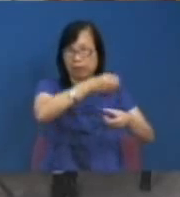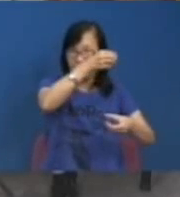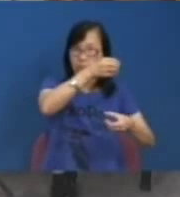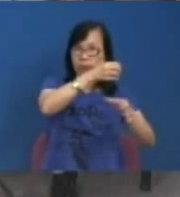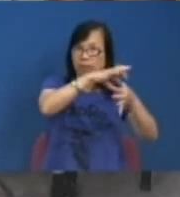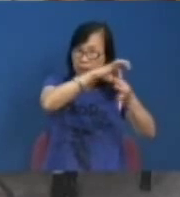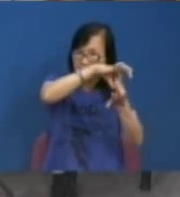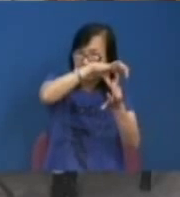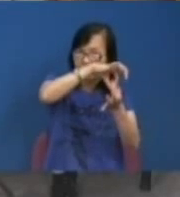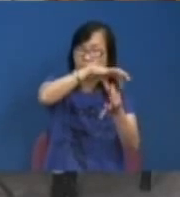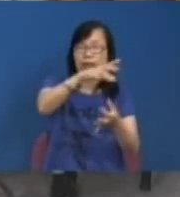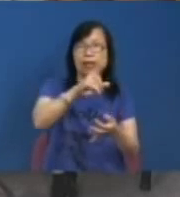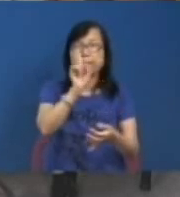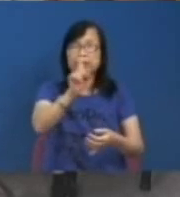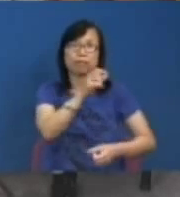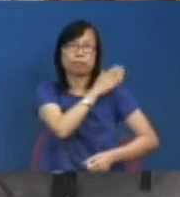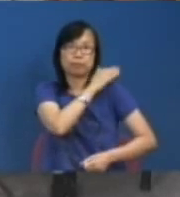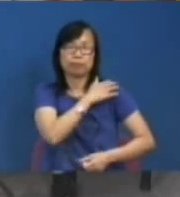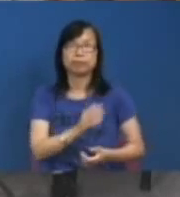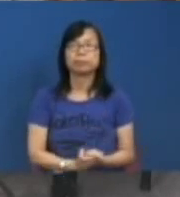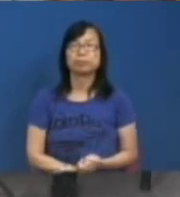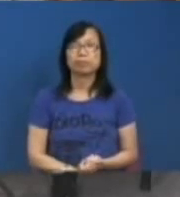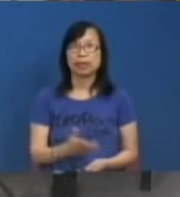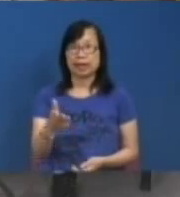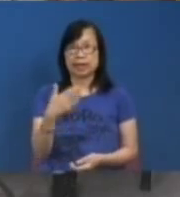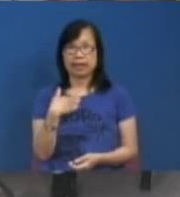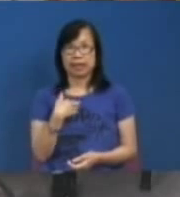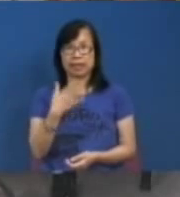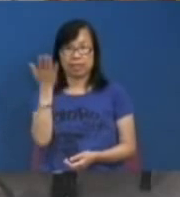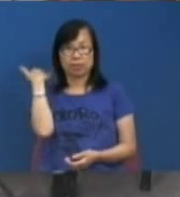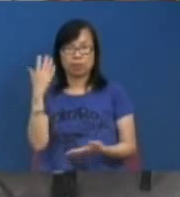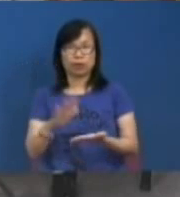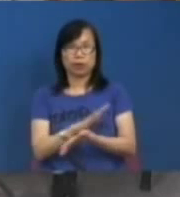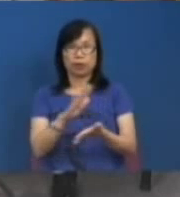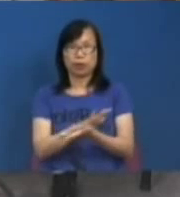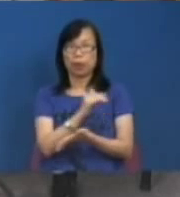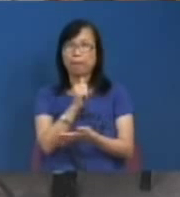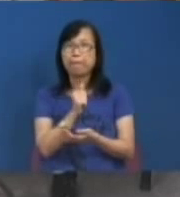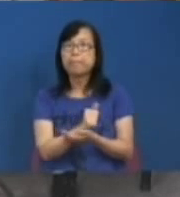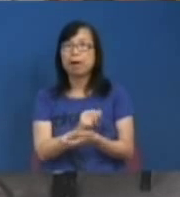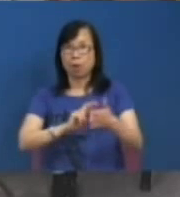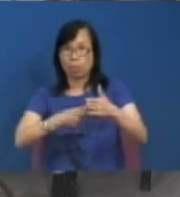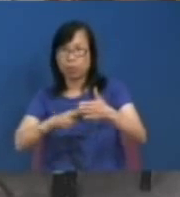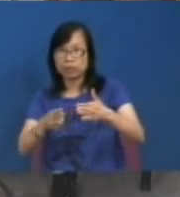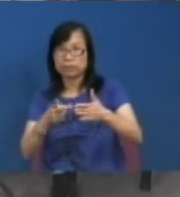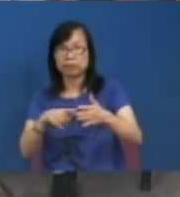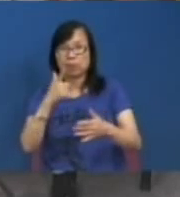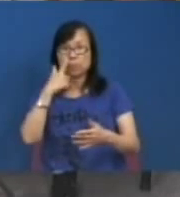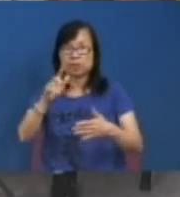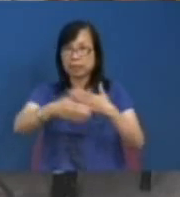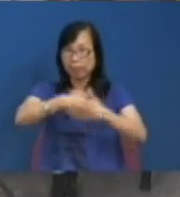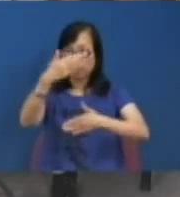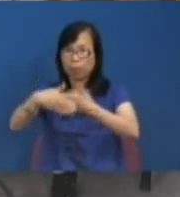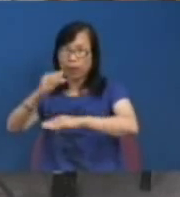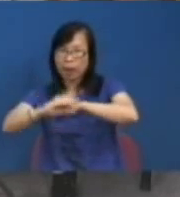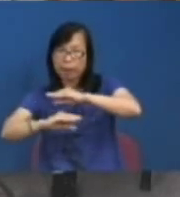為咧個維修責任係邊個負責嘅咧？ 咁如果以我過去咁多年即係做維修同埋新樓嘅起嗰個